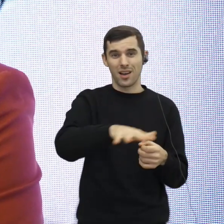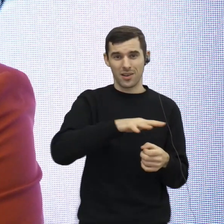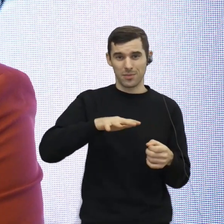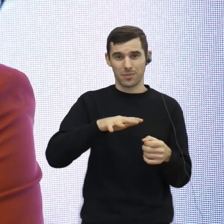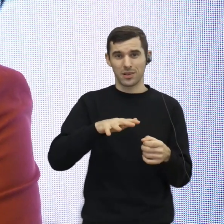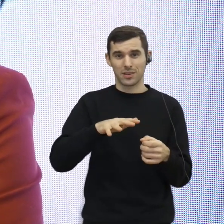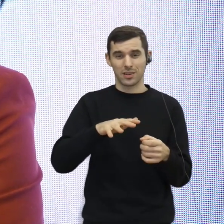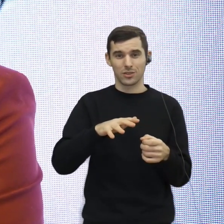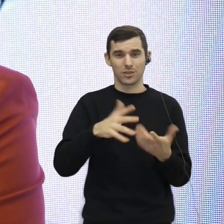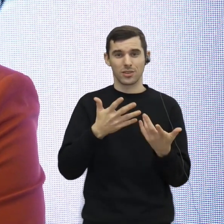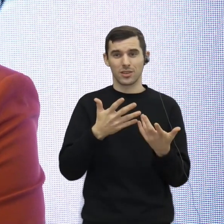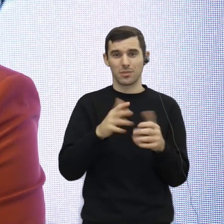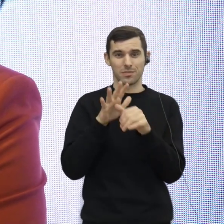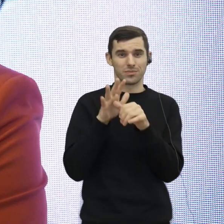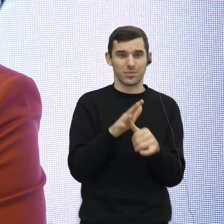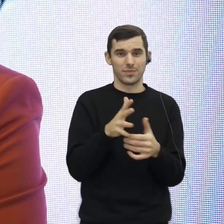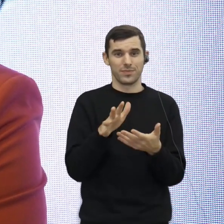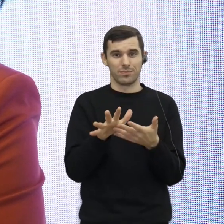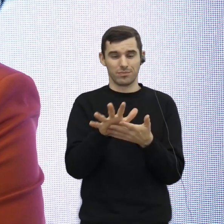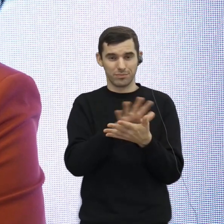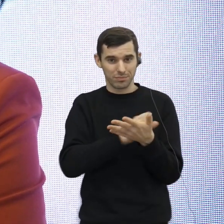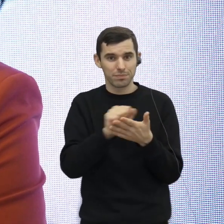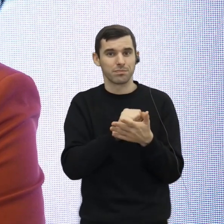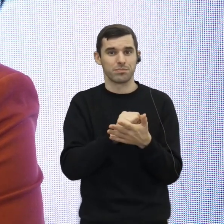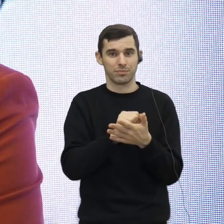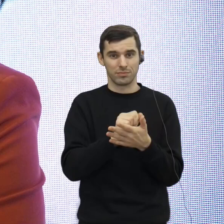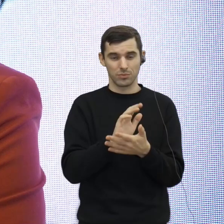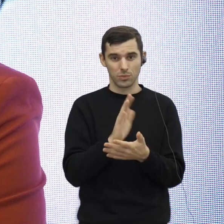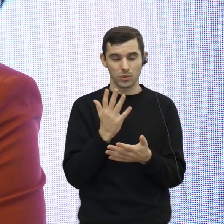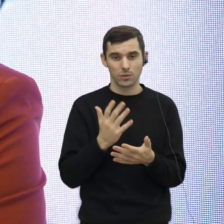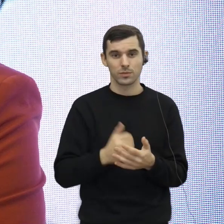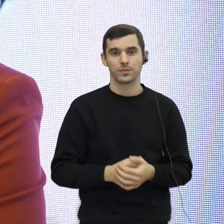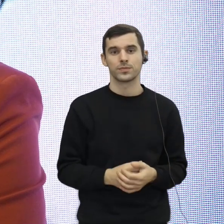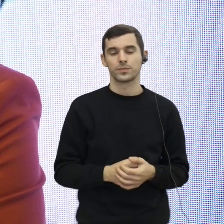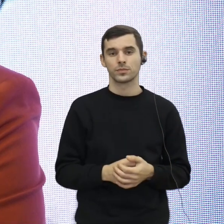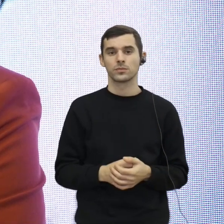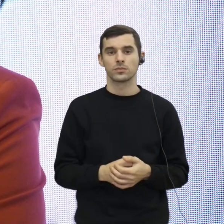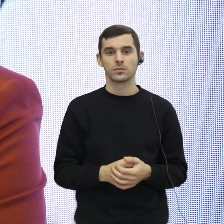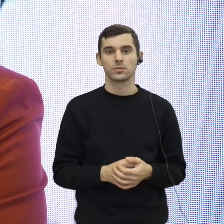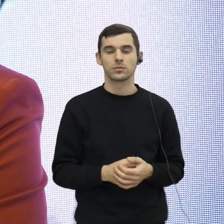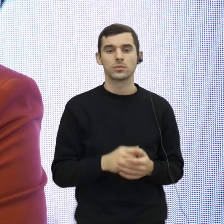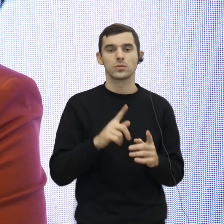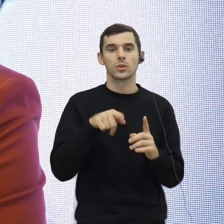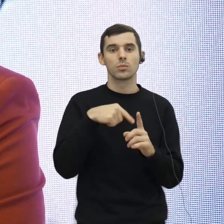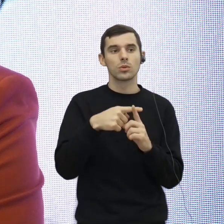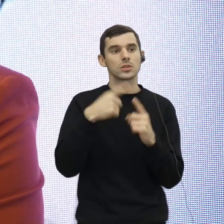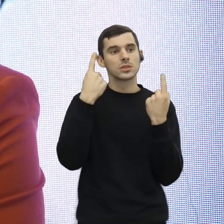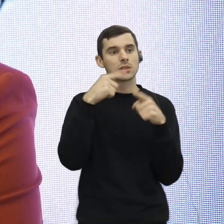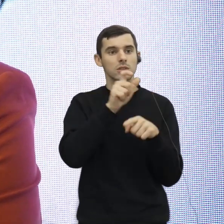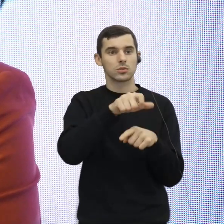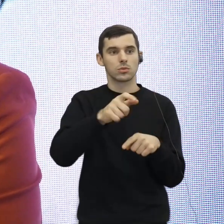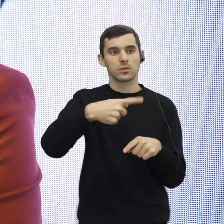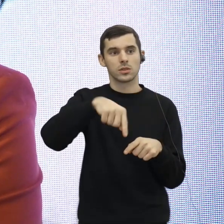tuo atveju, ar yra šalia transasmuo ar ne. Ir kad kuria tokią aplinką, kurioje žmonės ir kiti gali jaustis nesaugiai.